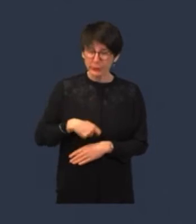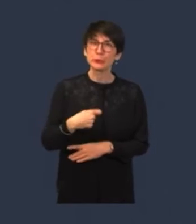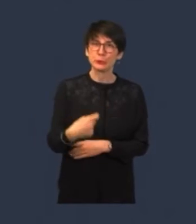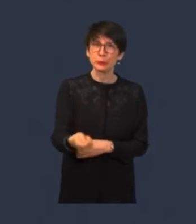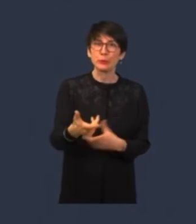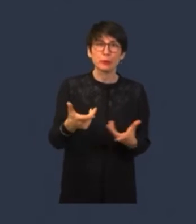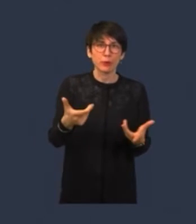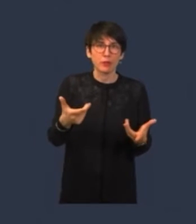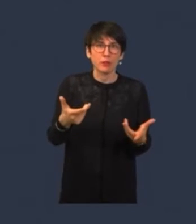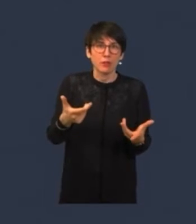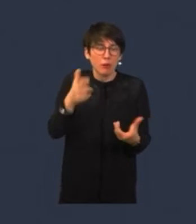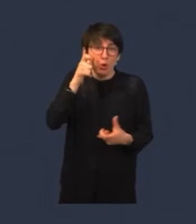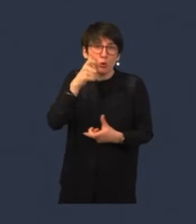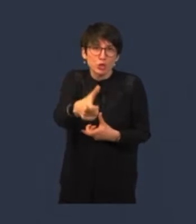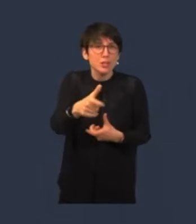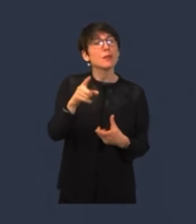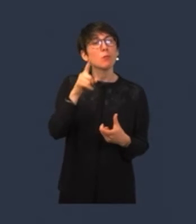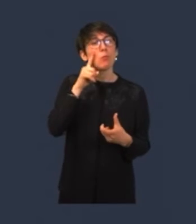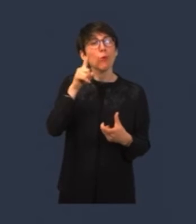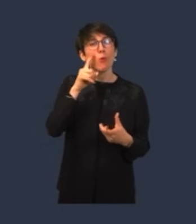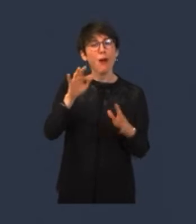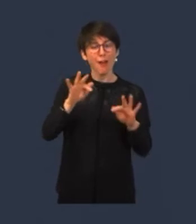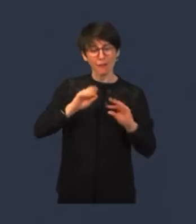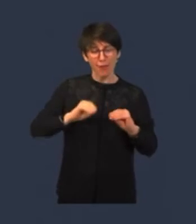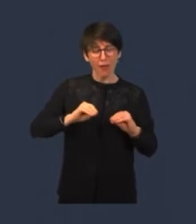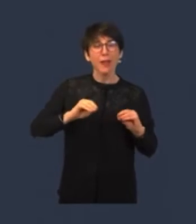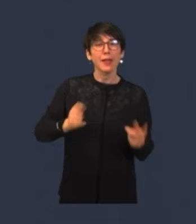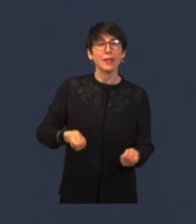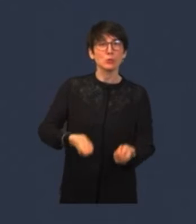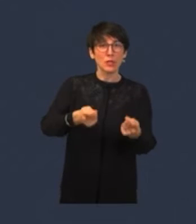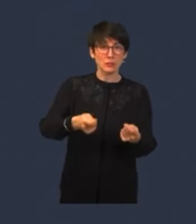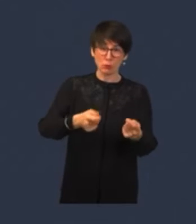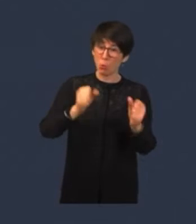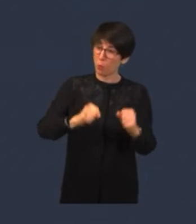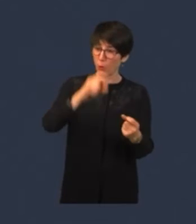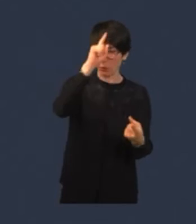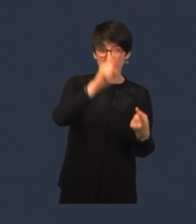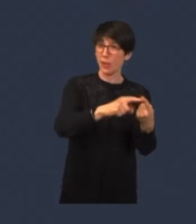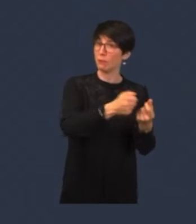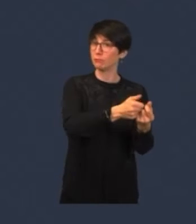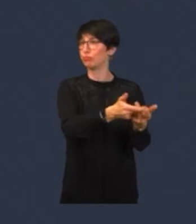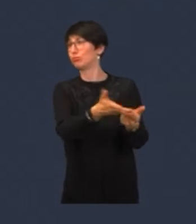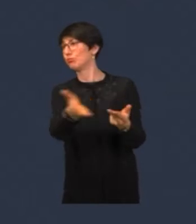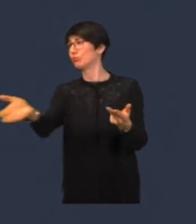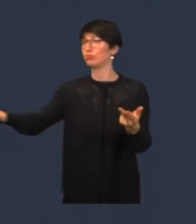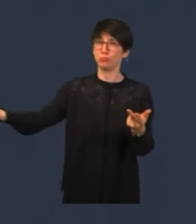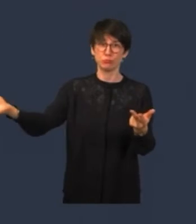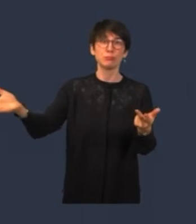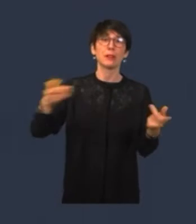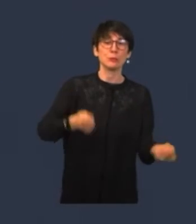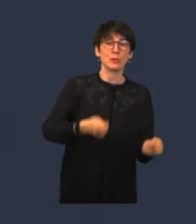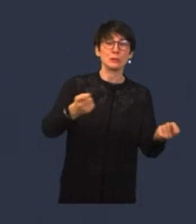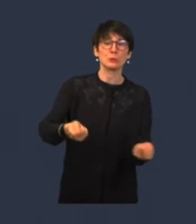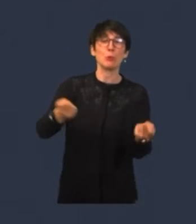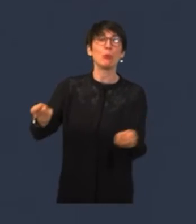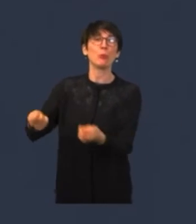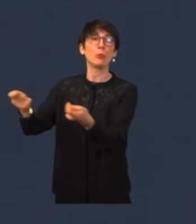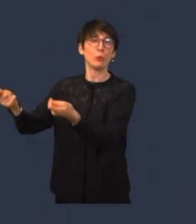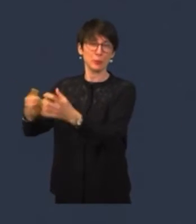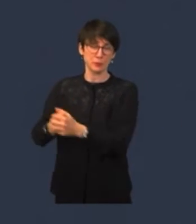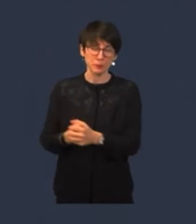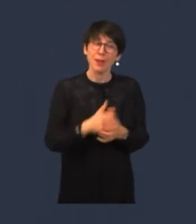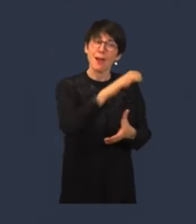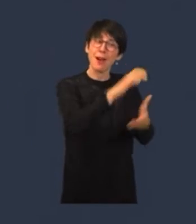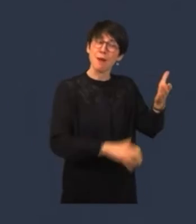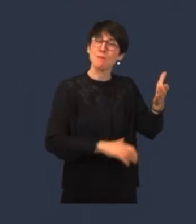bien, vous constaterez que le prisme de l'éducation peut s'appliquer dans tous les domaines. Dans votre rapport pour lutter contre les violences